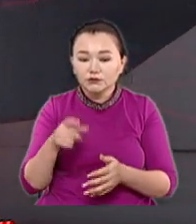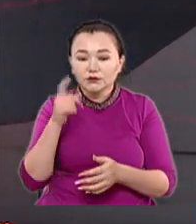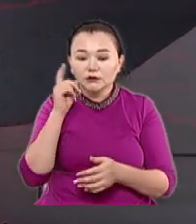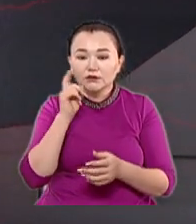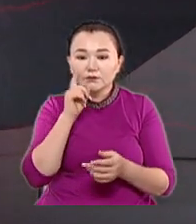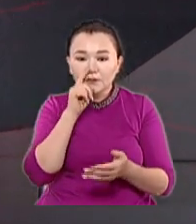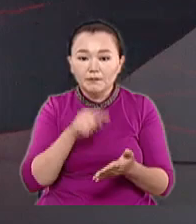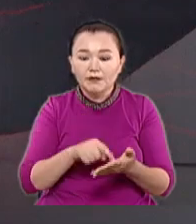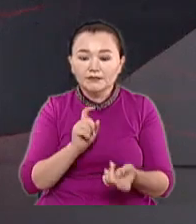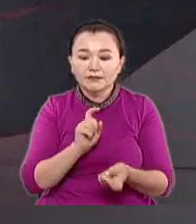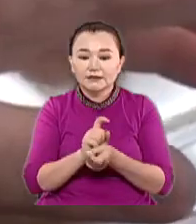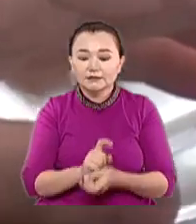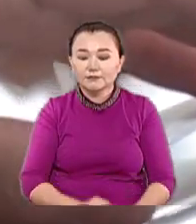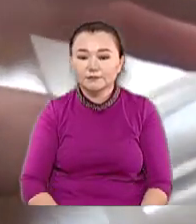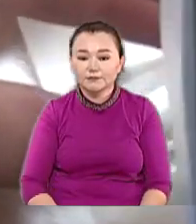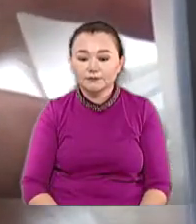дауға қалды.